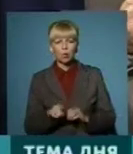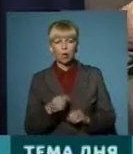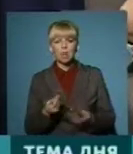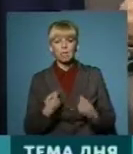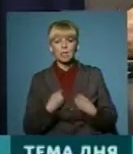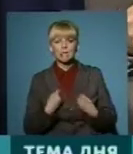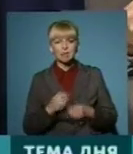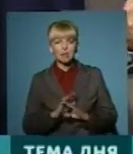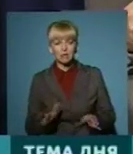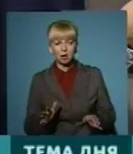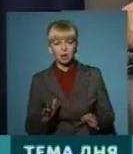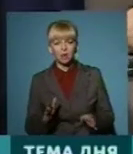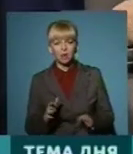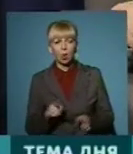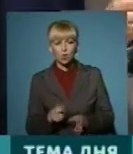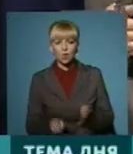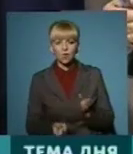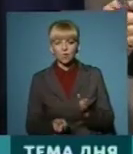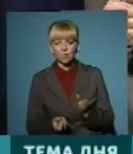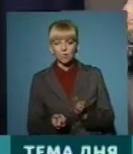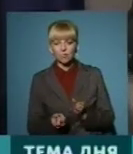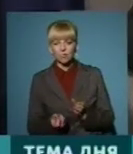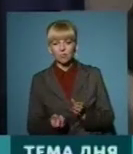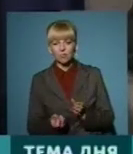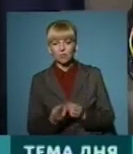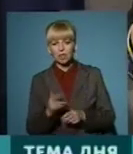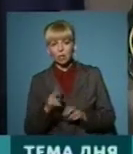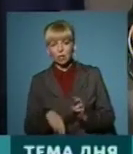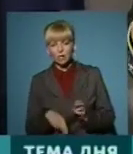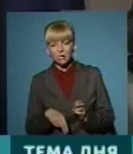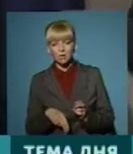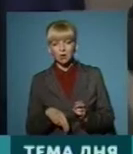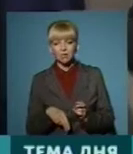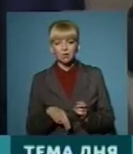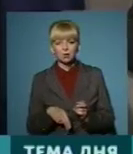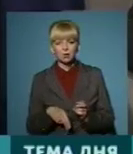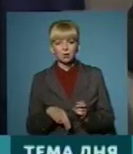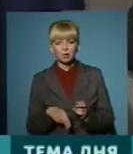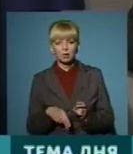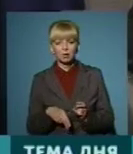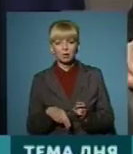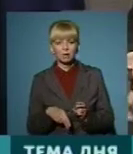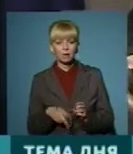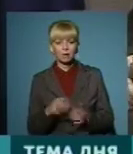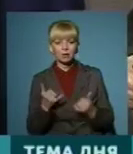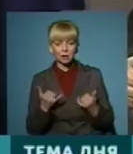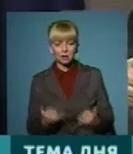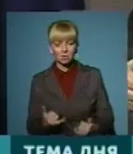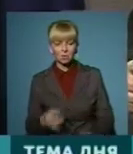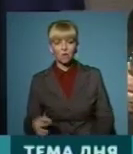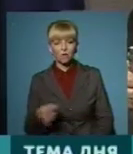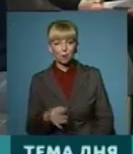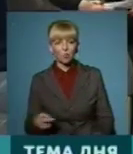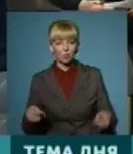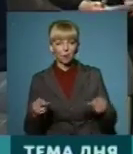не дали. Вот так конкретно. Нет, она возникнет, наверное, я думаю, там на конец года где-то что-то начнется. Там, может, какие-то жалобы пойдут. Но сегодня в области